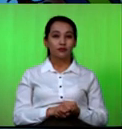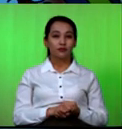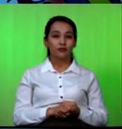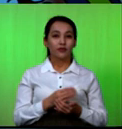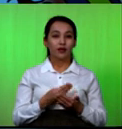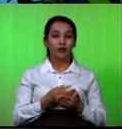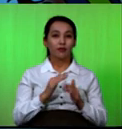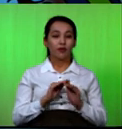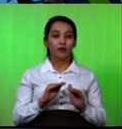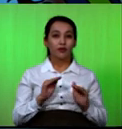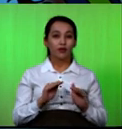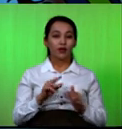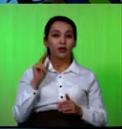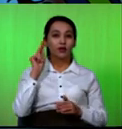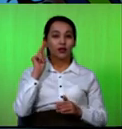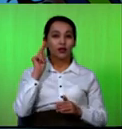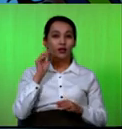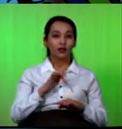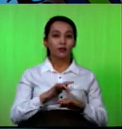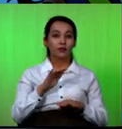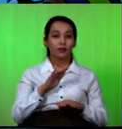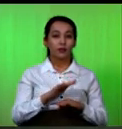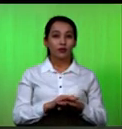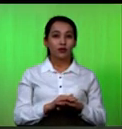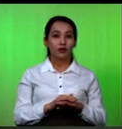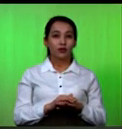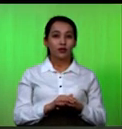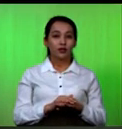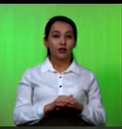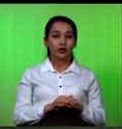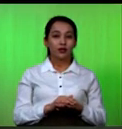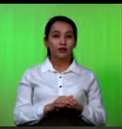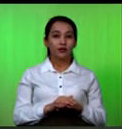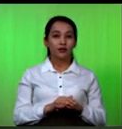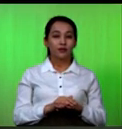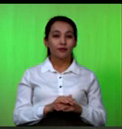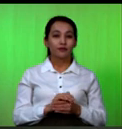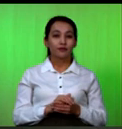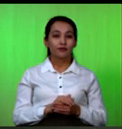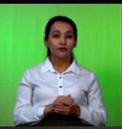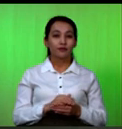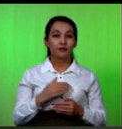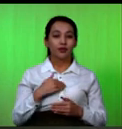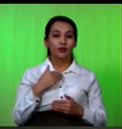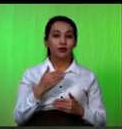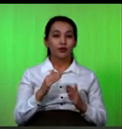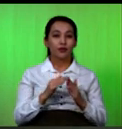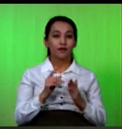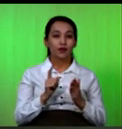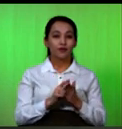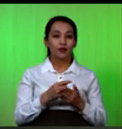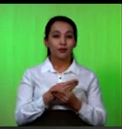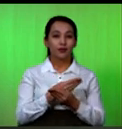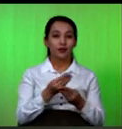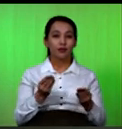Mana aziz o'quvchilar, darsimiz ham o'z nihoyasiga yetib qoldi. Keling, dars so'ngida men sizlarga uyga vazifa